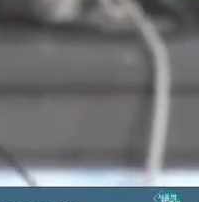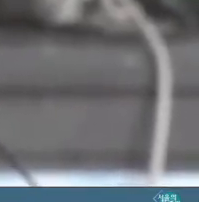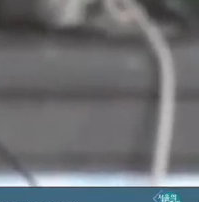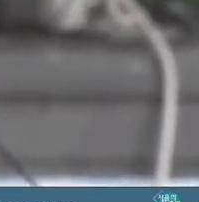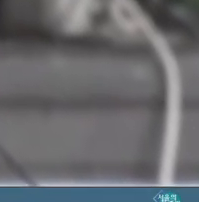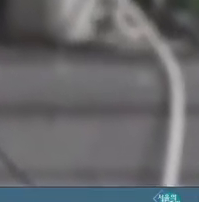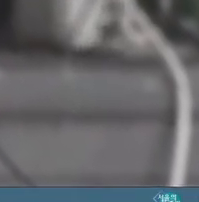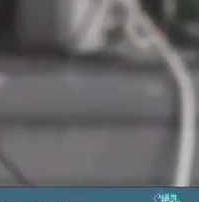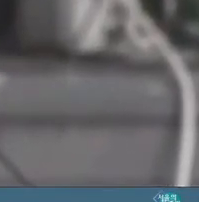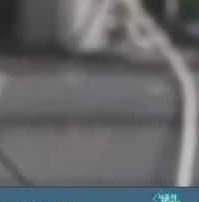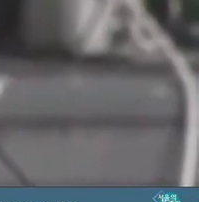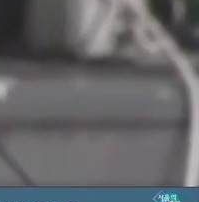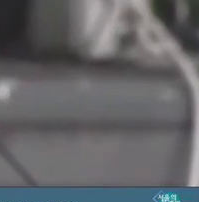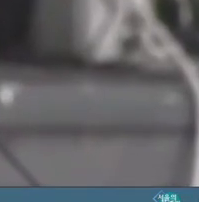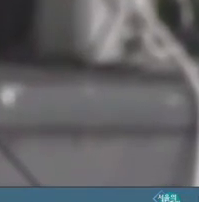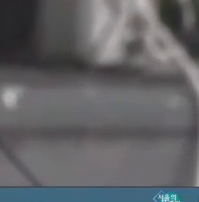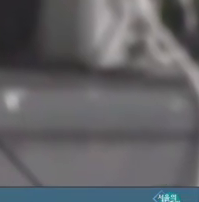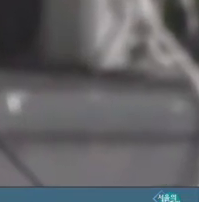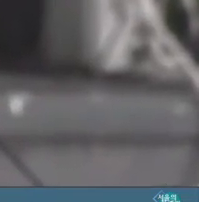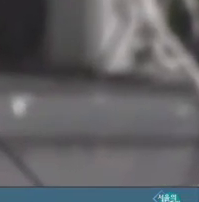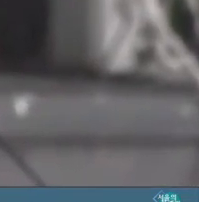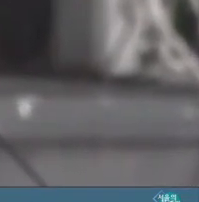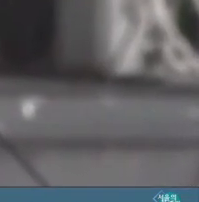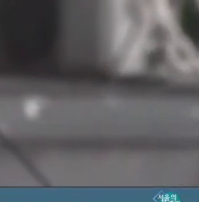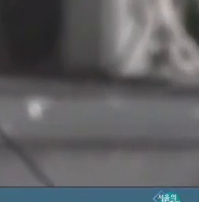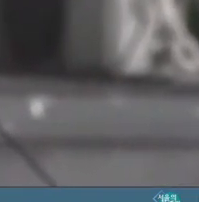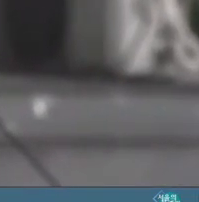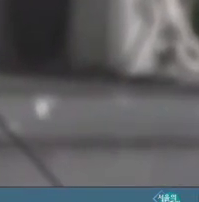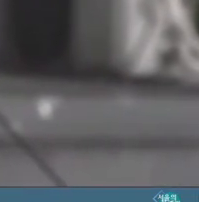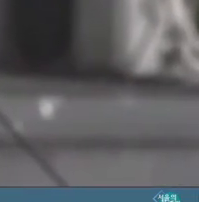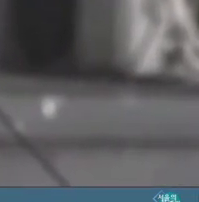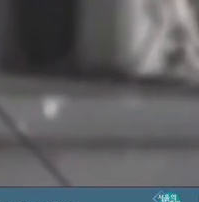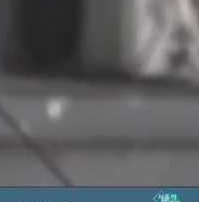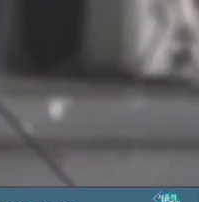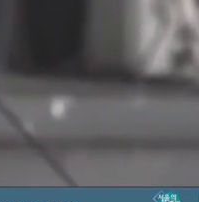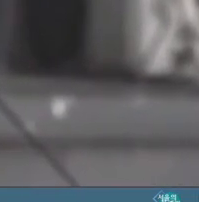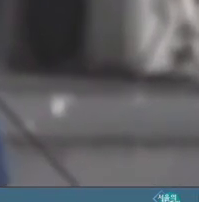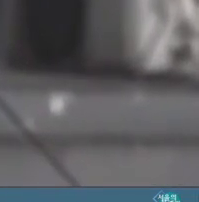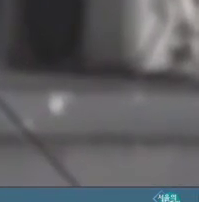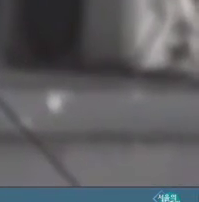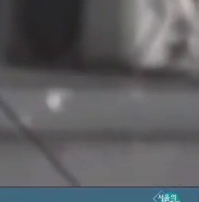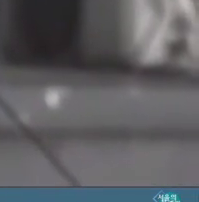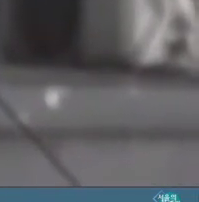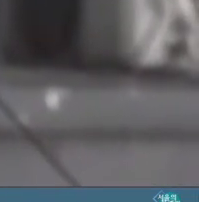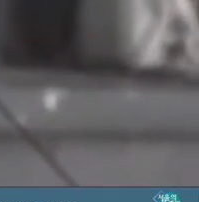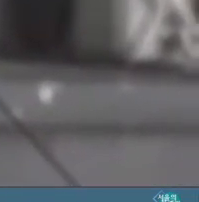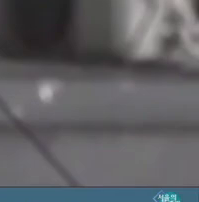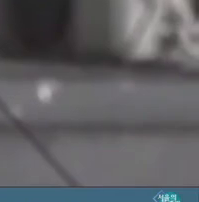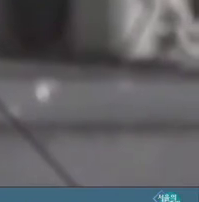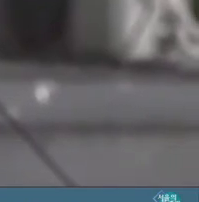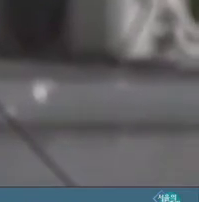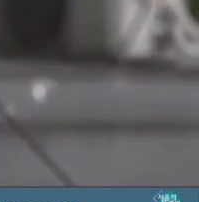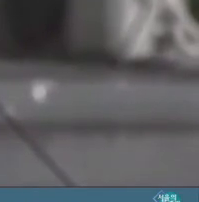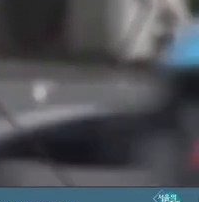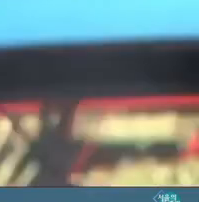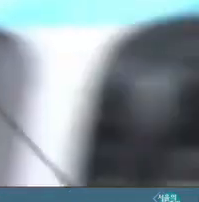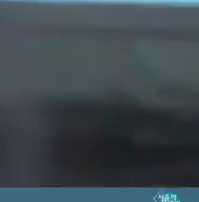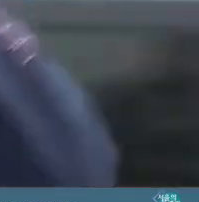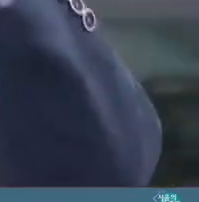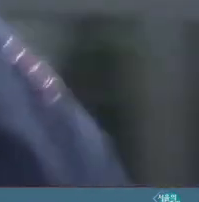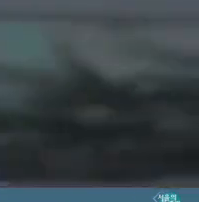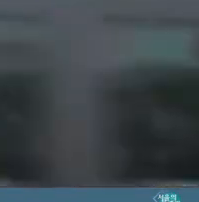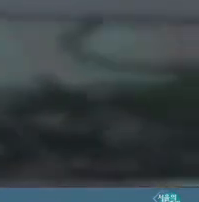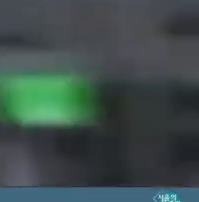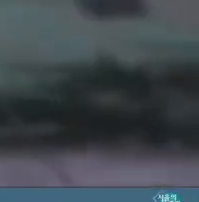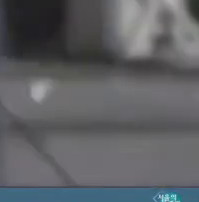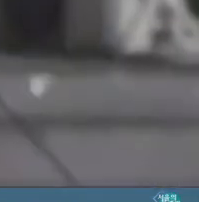촛불 행동이 주최돼서 레터를 보내서 바이든 너 뭔데 2021년도에 바이든 행정부가 오염수